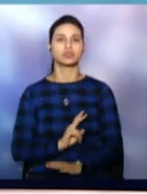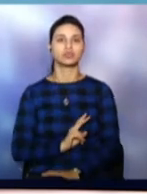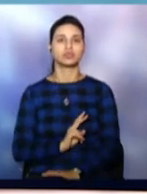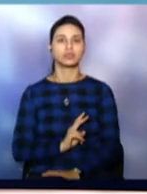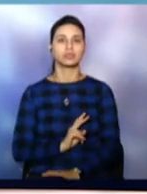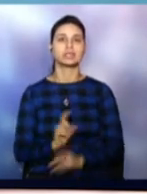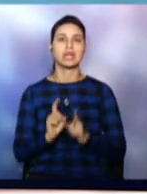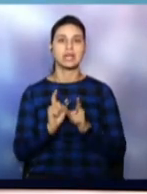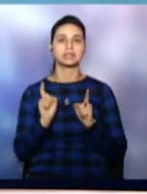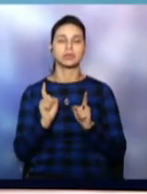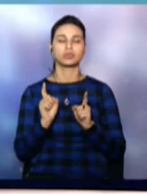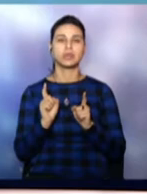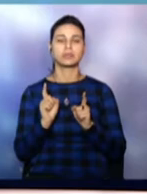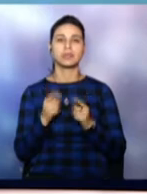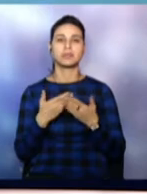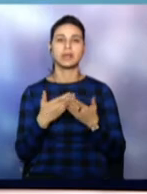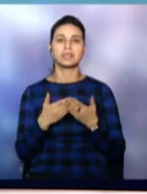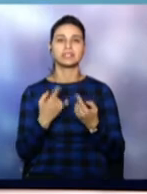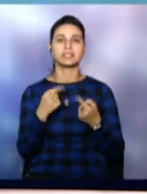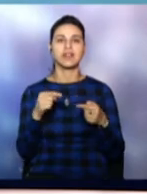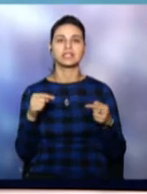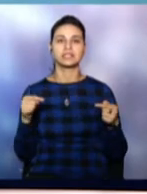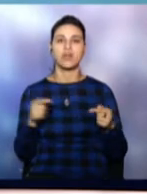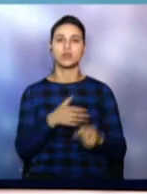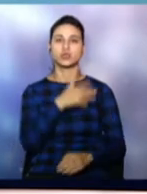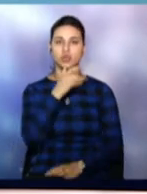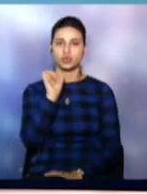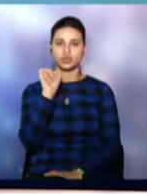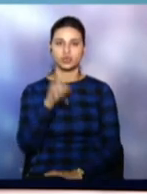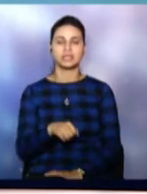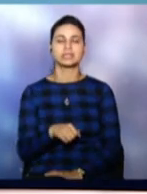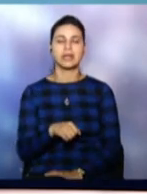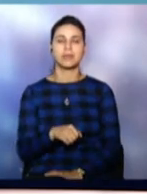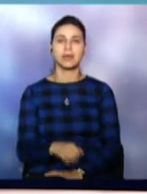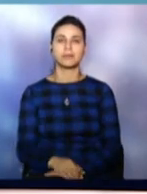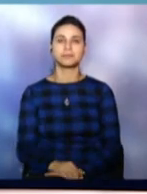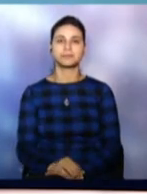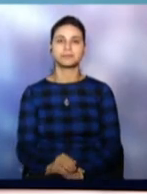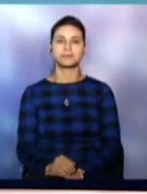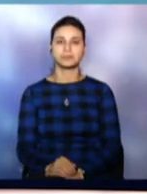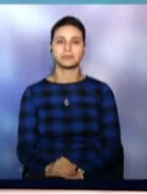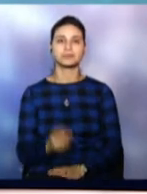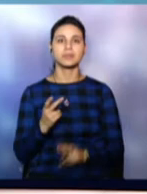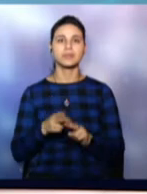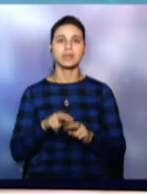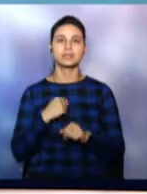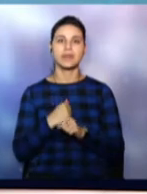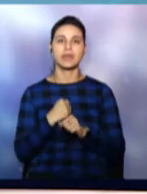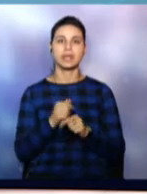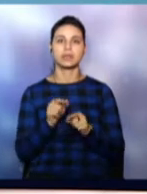ადამიანი განსაკუთრებით სხვადასხვა დროს შეიძლება აი ეს რიტუალი